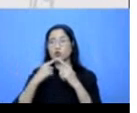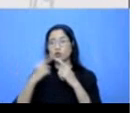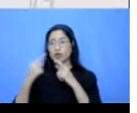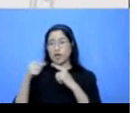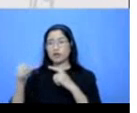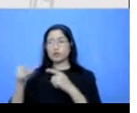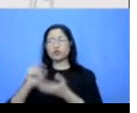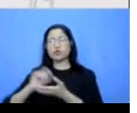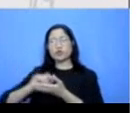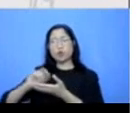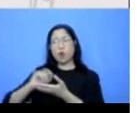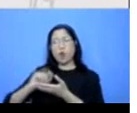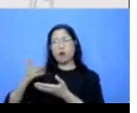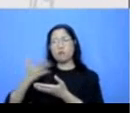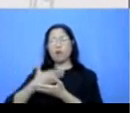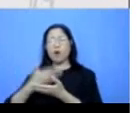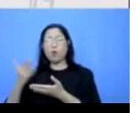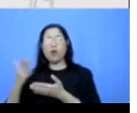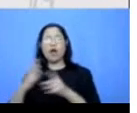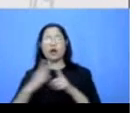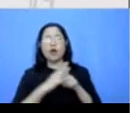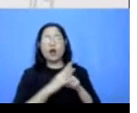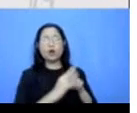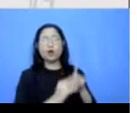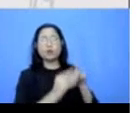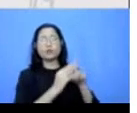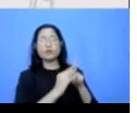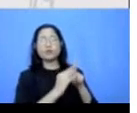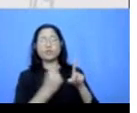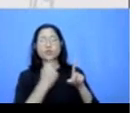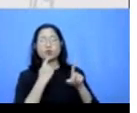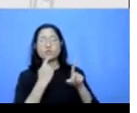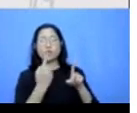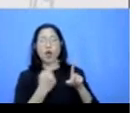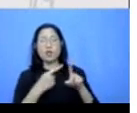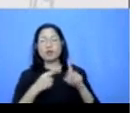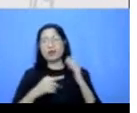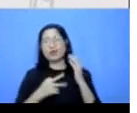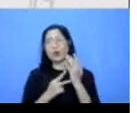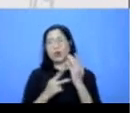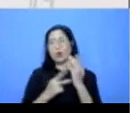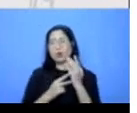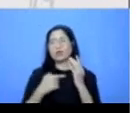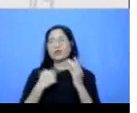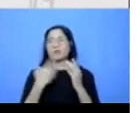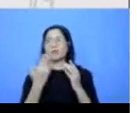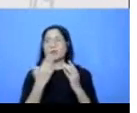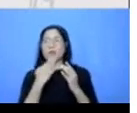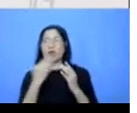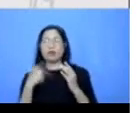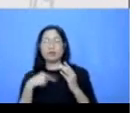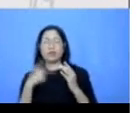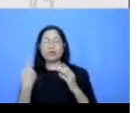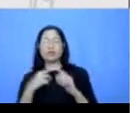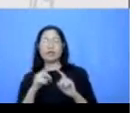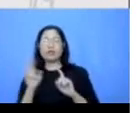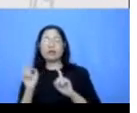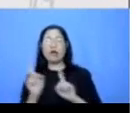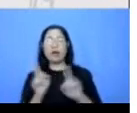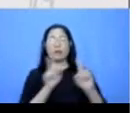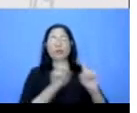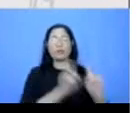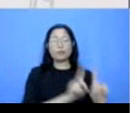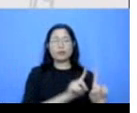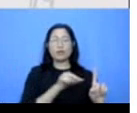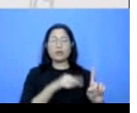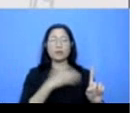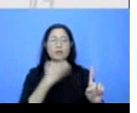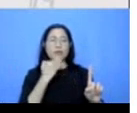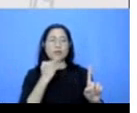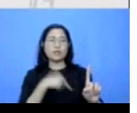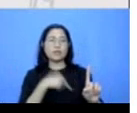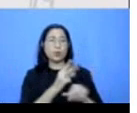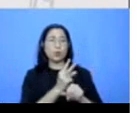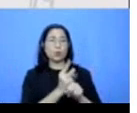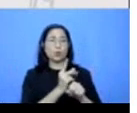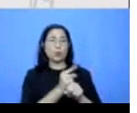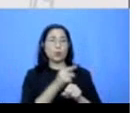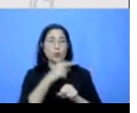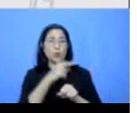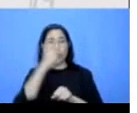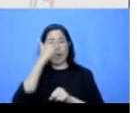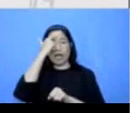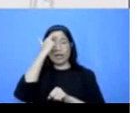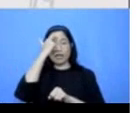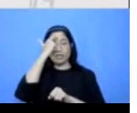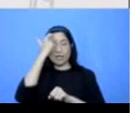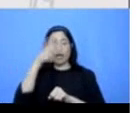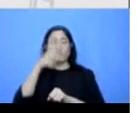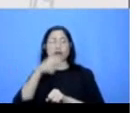Sekolah-sekolah yang ingin mengadopsi teknologi untuk pendidikan, biasanya kami dampingi. Kami biasanya mendampingi guru untuk